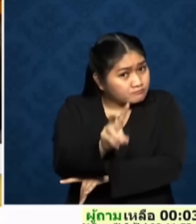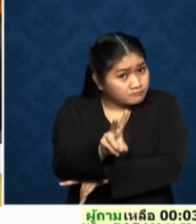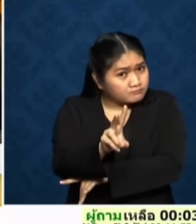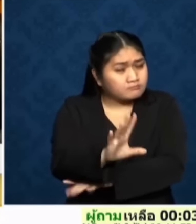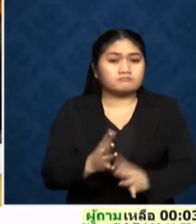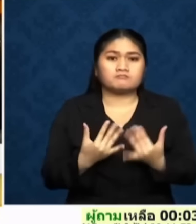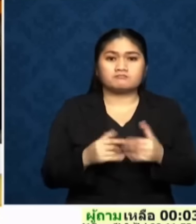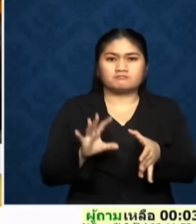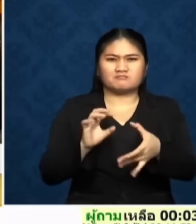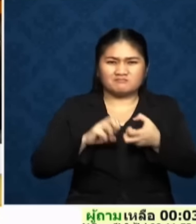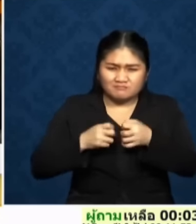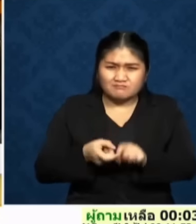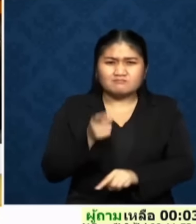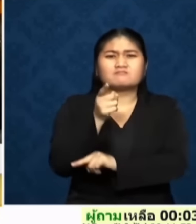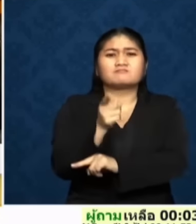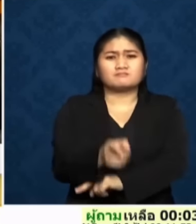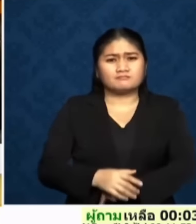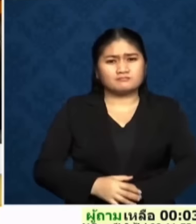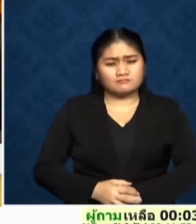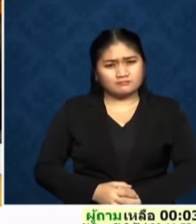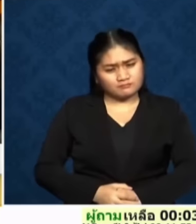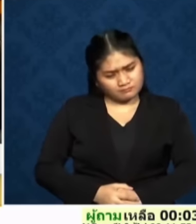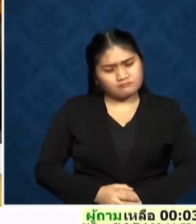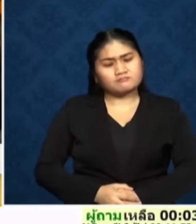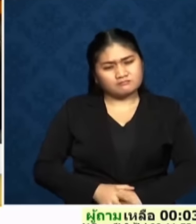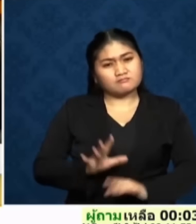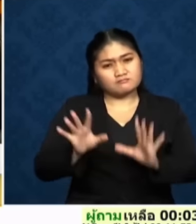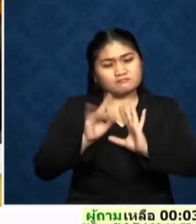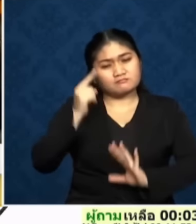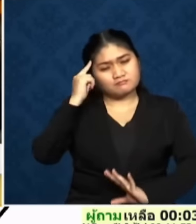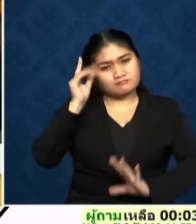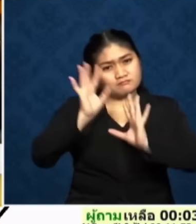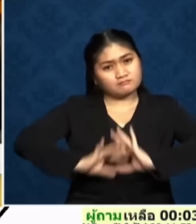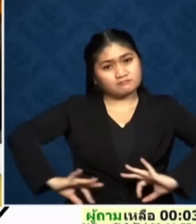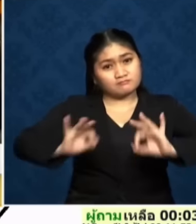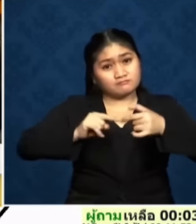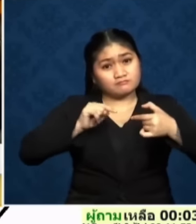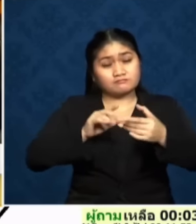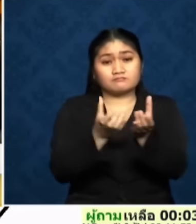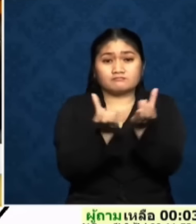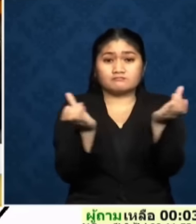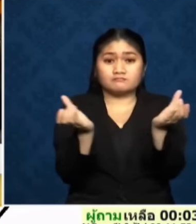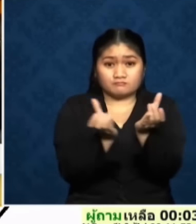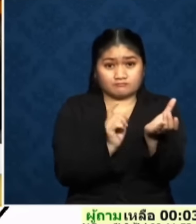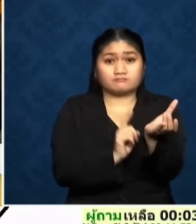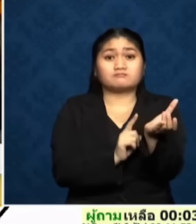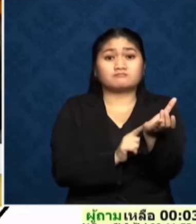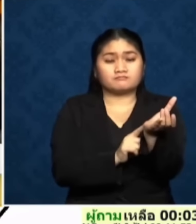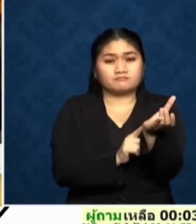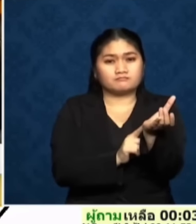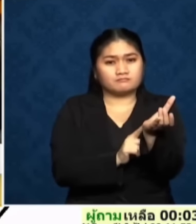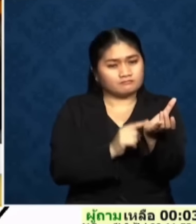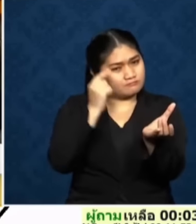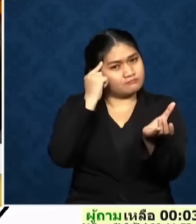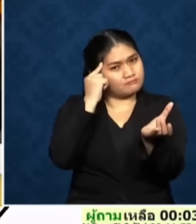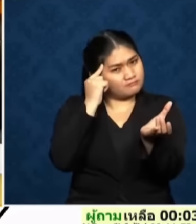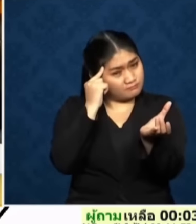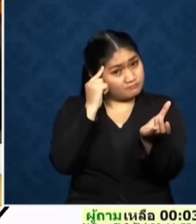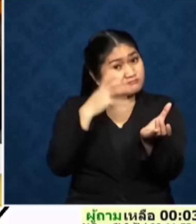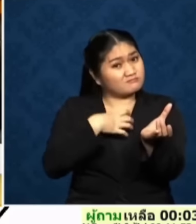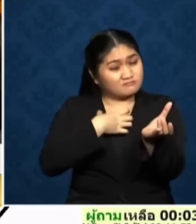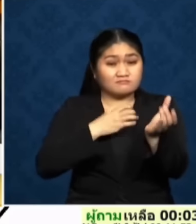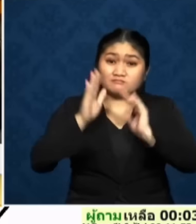าจริงๆและผมคิดว่าประเด็นสาระสำคัญของรัฐธรรมนูญเนี่ยประเด็นที่จะให้มันเป็นประชาธิปไตยมาก